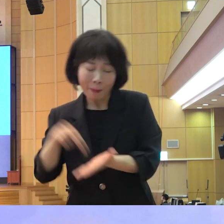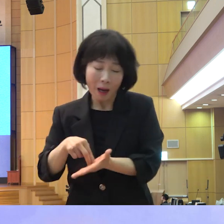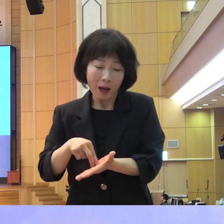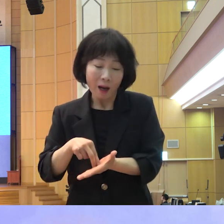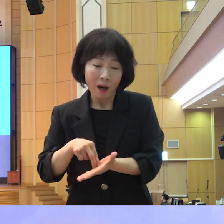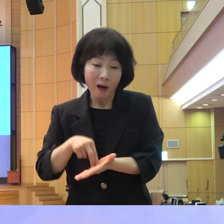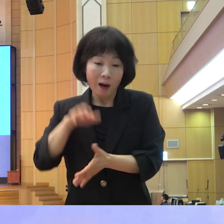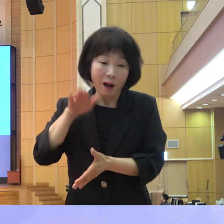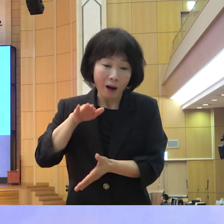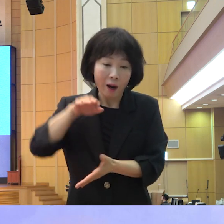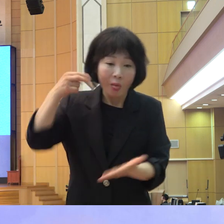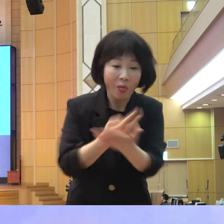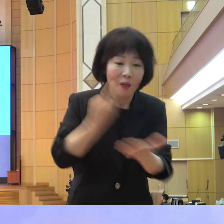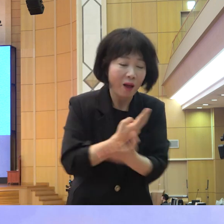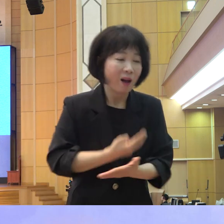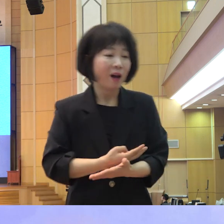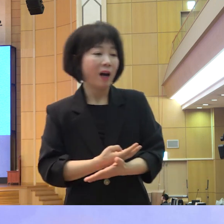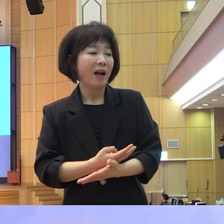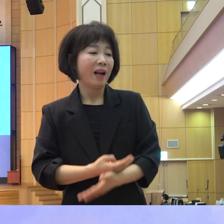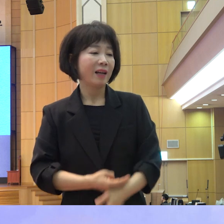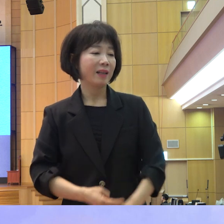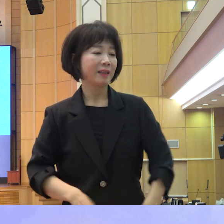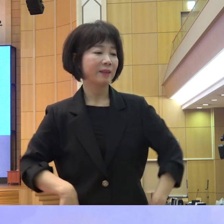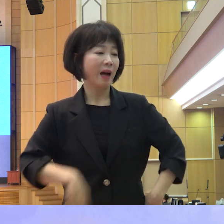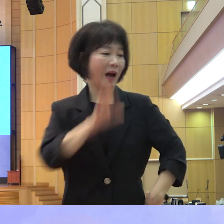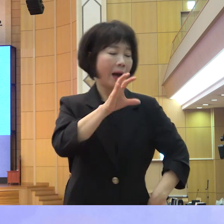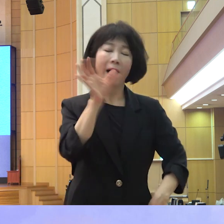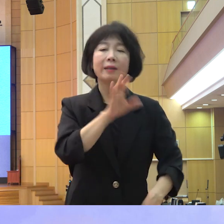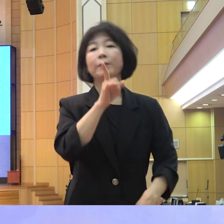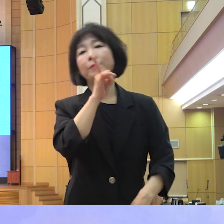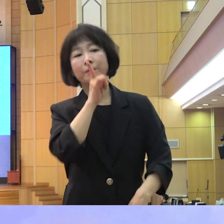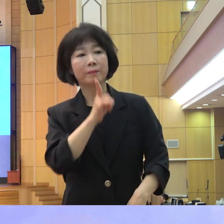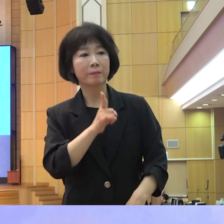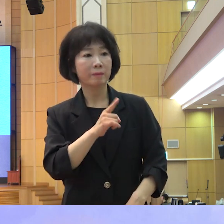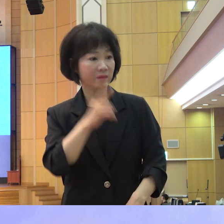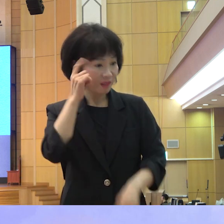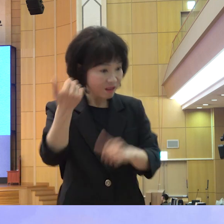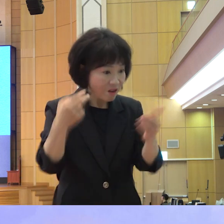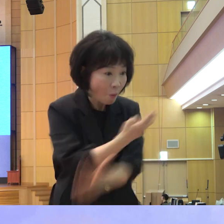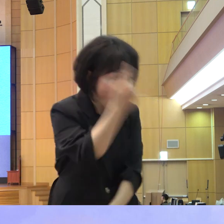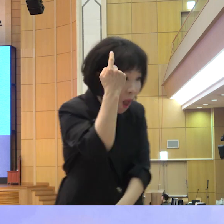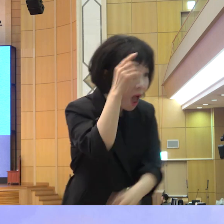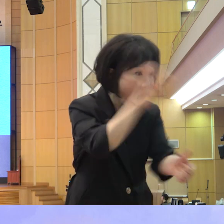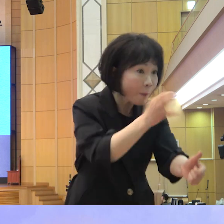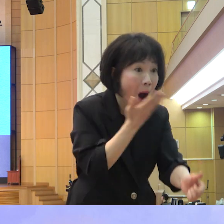또 넘어집니다. 그럴 때 우리 어른들이 그 아이들한테 어떻게 해요? 왜 넘어져?